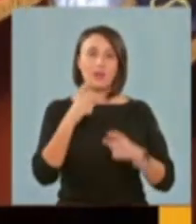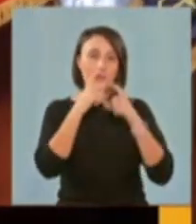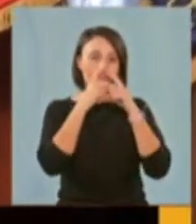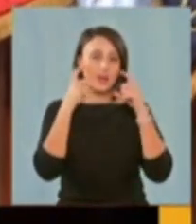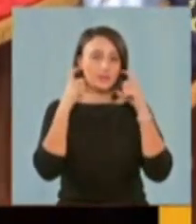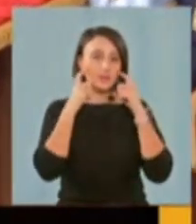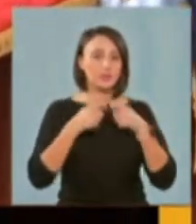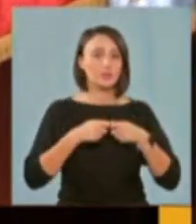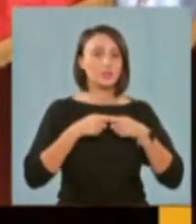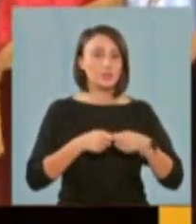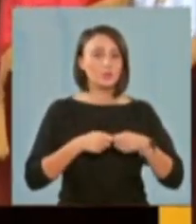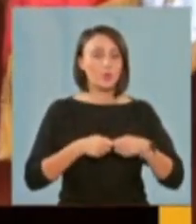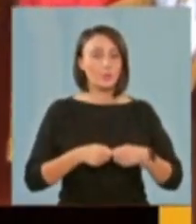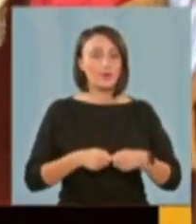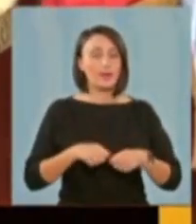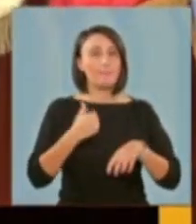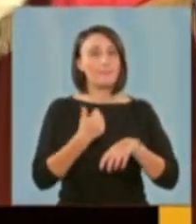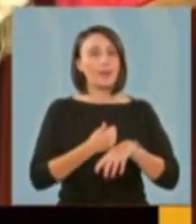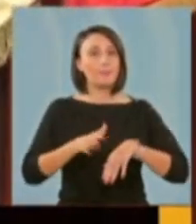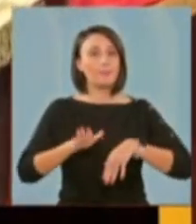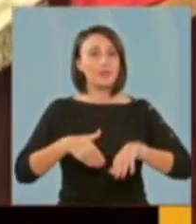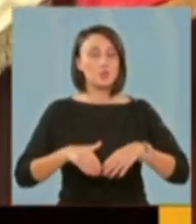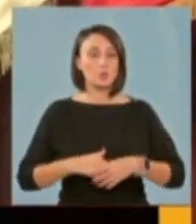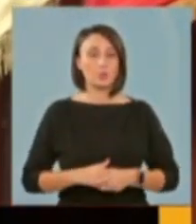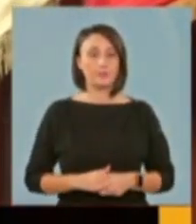mască. Domnule prim-ministru,